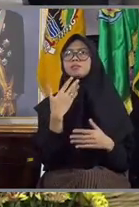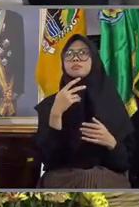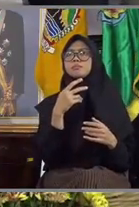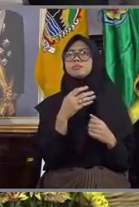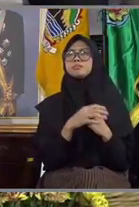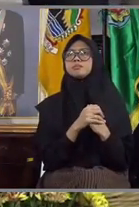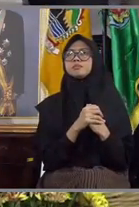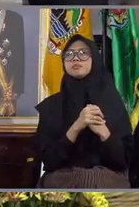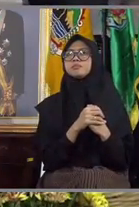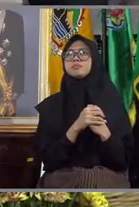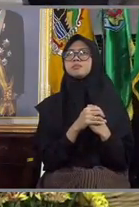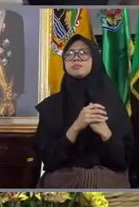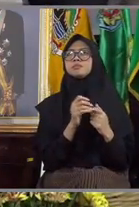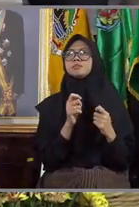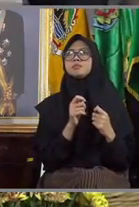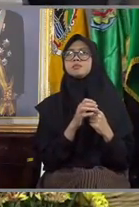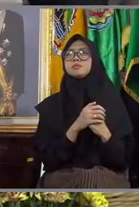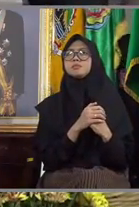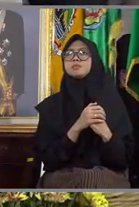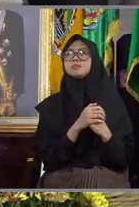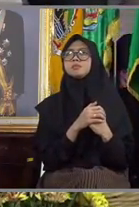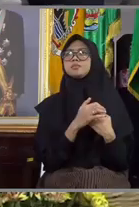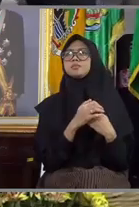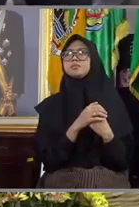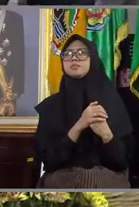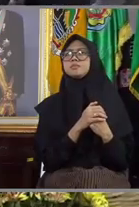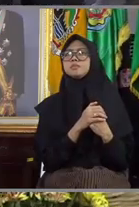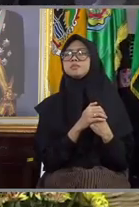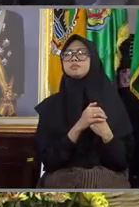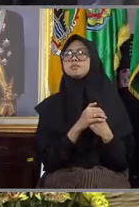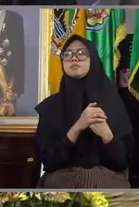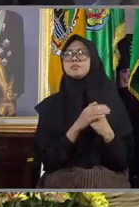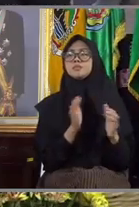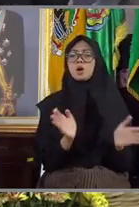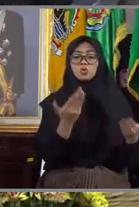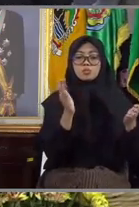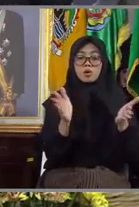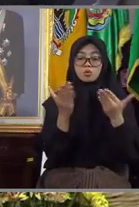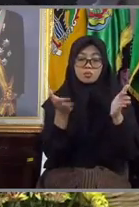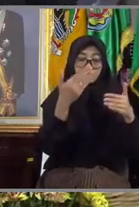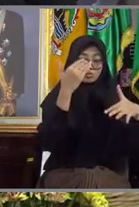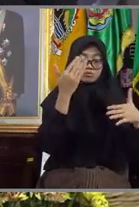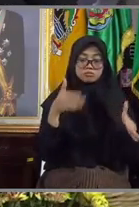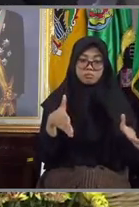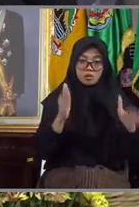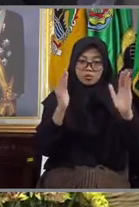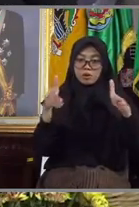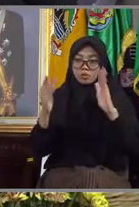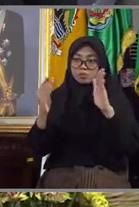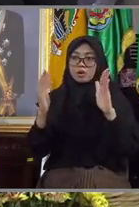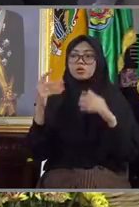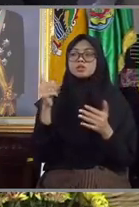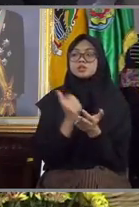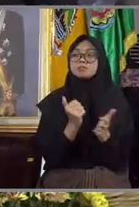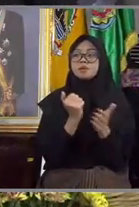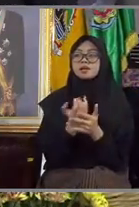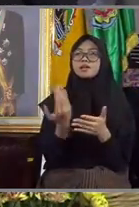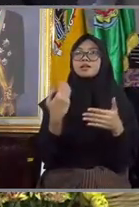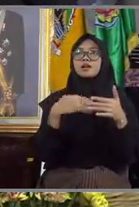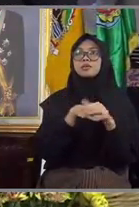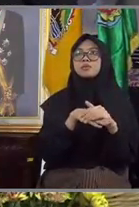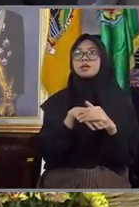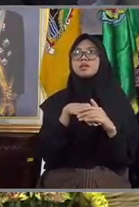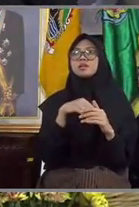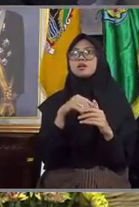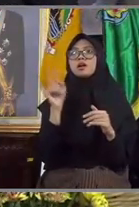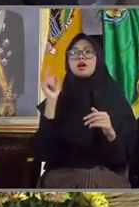atau rencana pembangunan mohon perempuan itu dilibatkan. Karena selama ini sulitnya kami untuk bisa ikut di dalam. Sekarang sulit enggak? Ya, kalau di